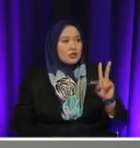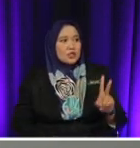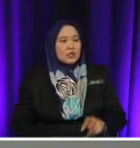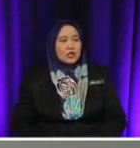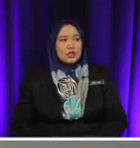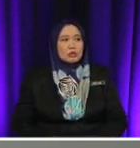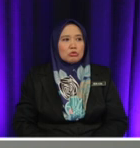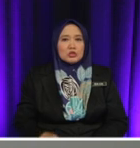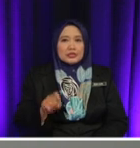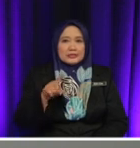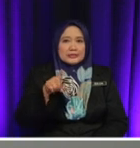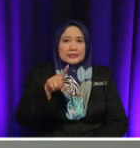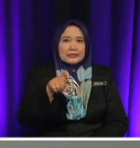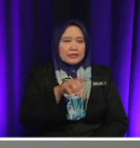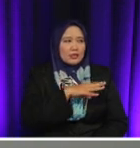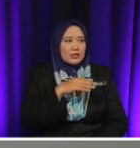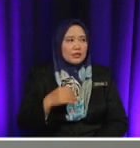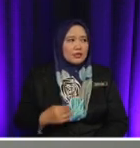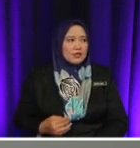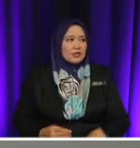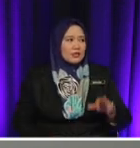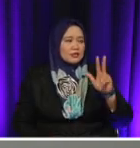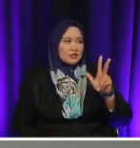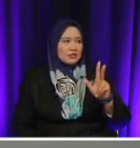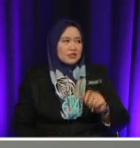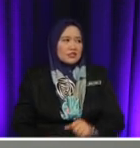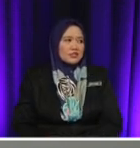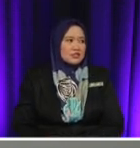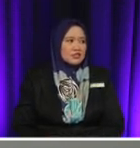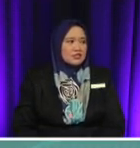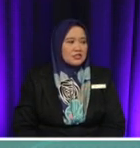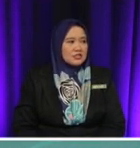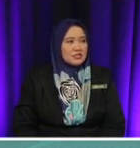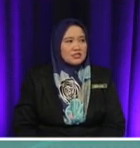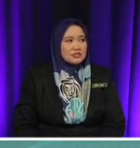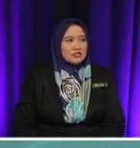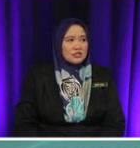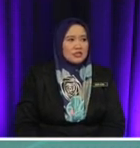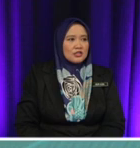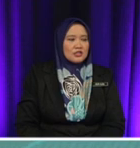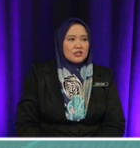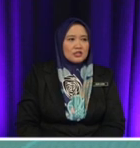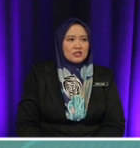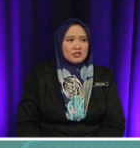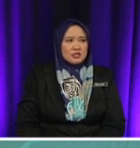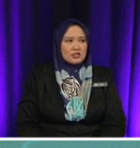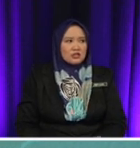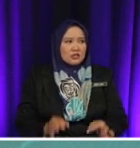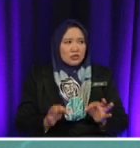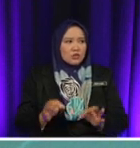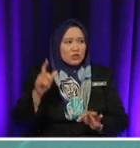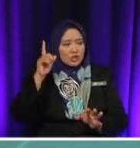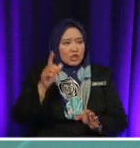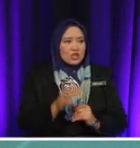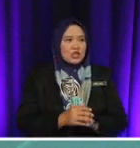titik-titik di tengahnya oke oke Ria pilih g g okey a berupa cacing berupa cacing